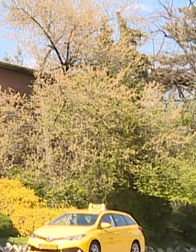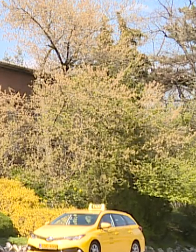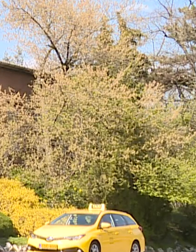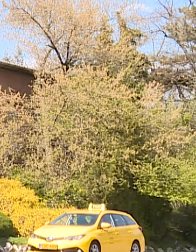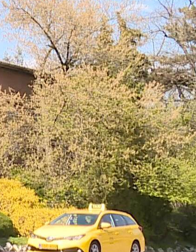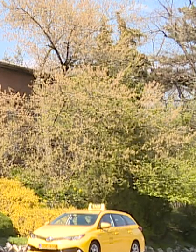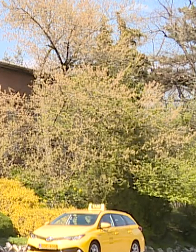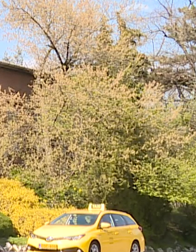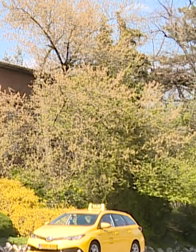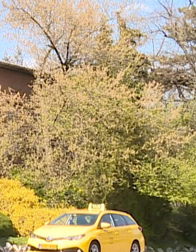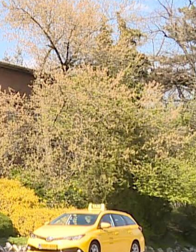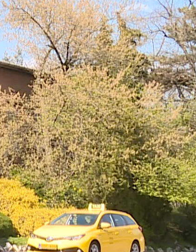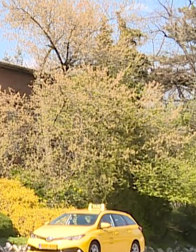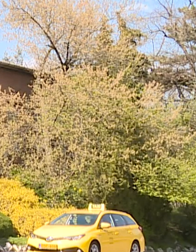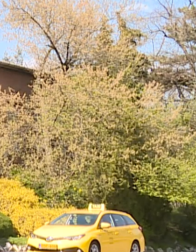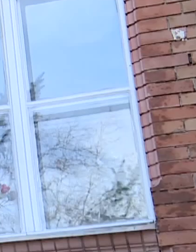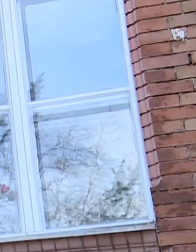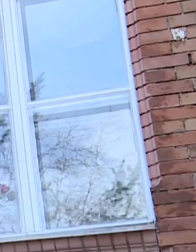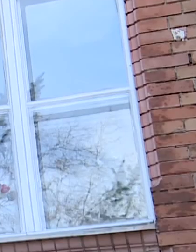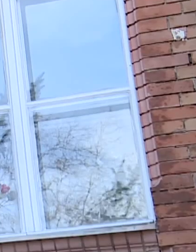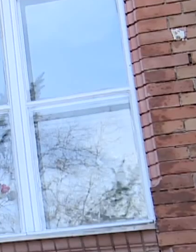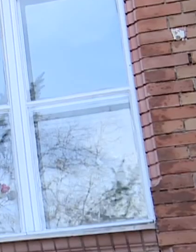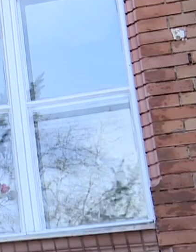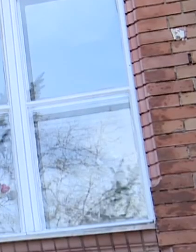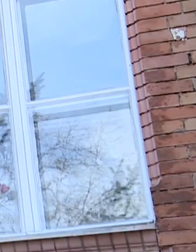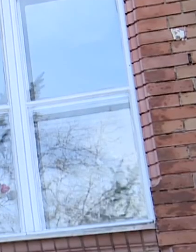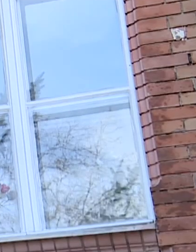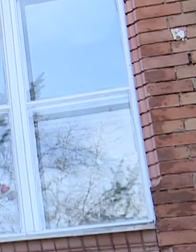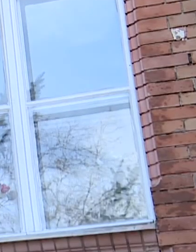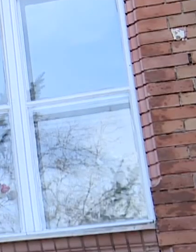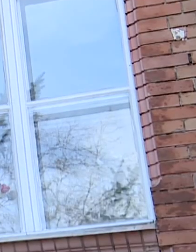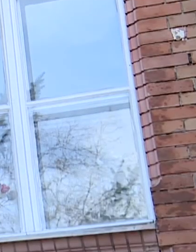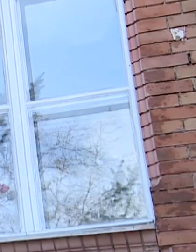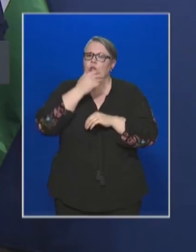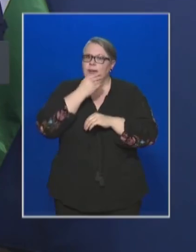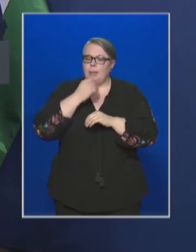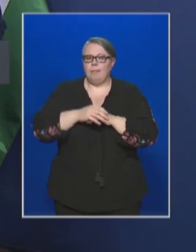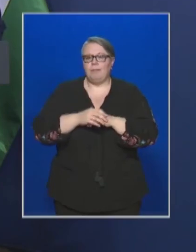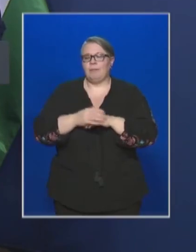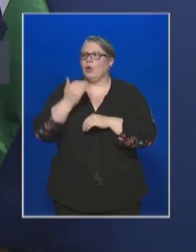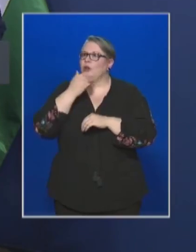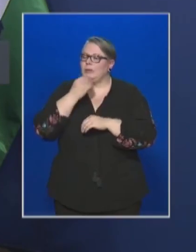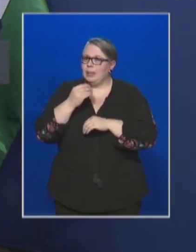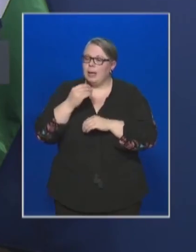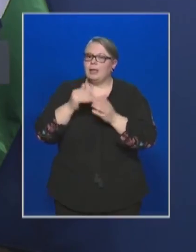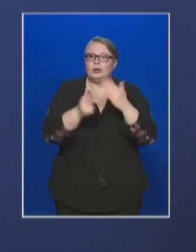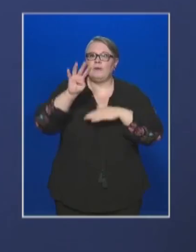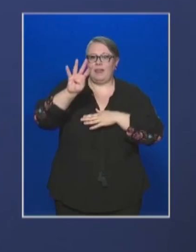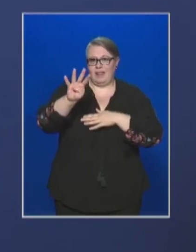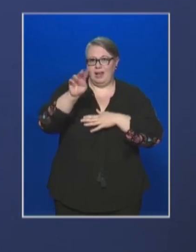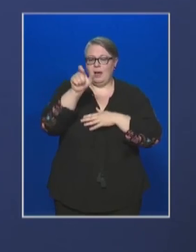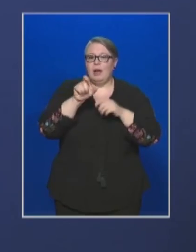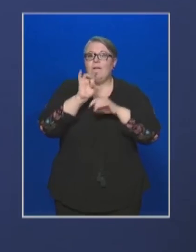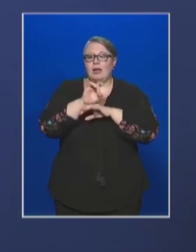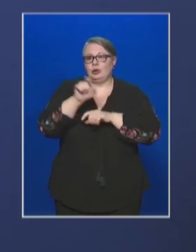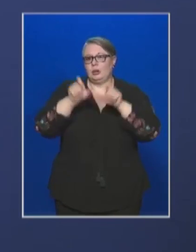vannak lélegeztetőgépen, 267-en pedig gyógyultan hagyhatták el a kórházat. Müller Cecília,